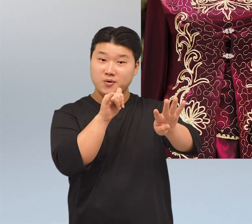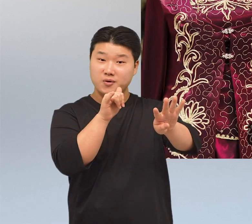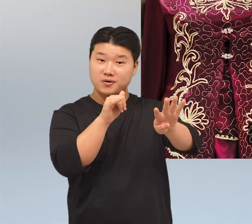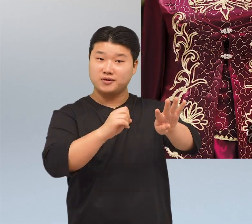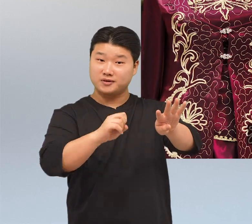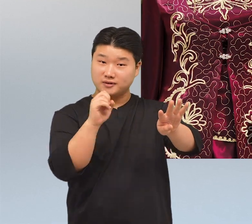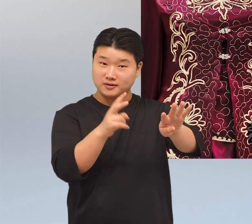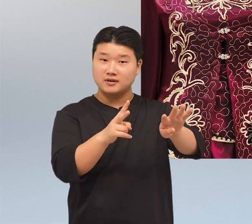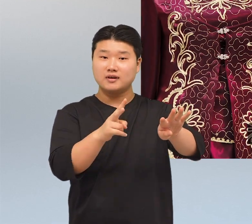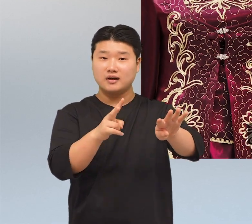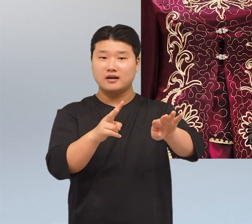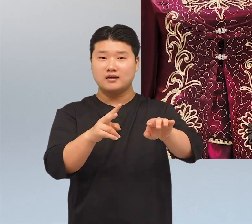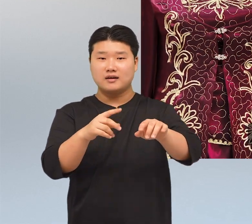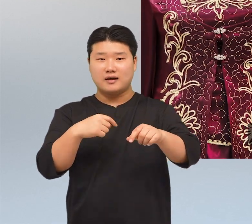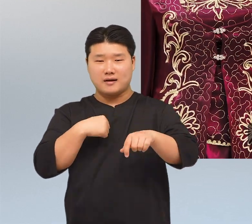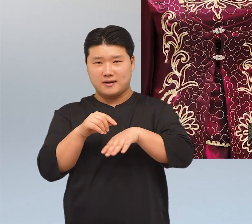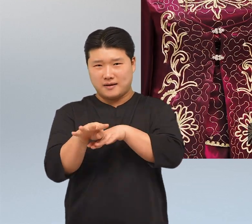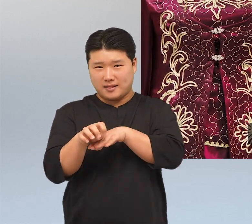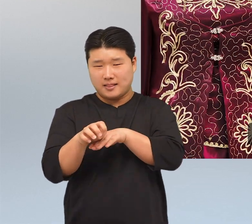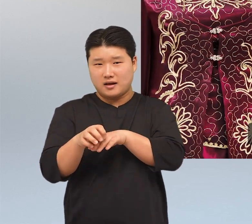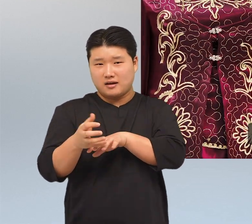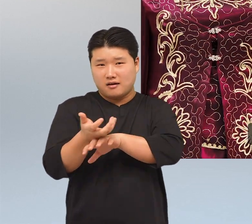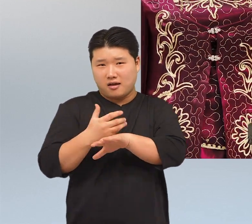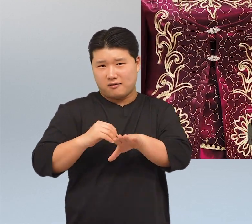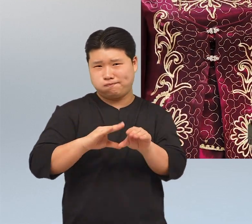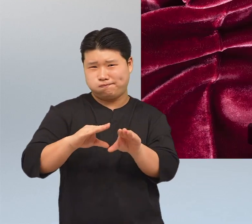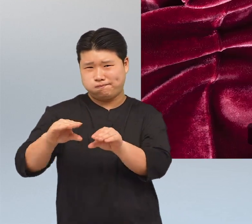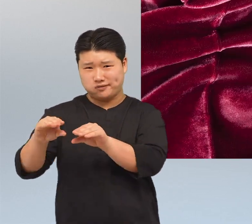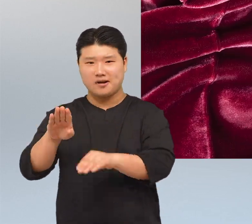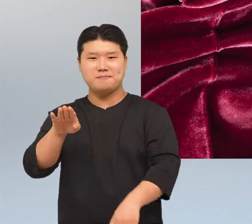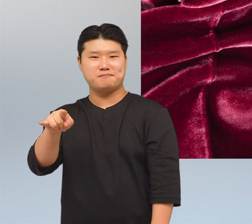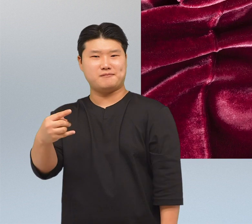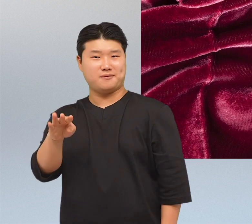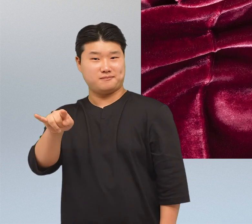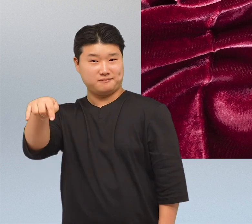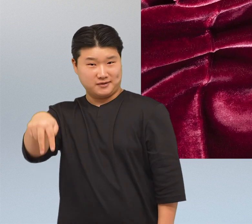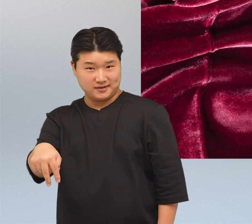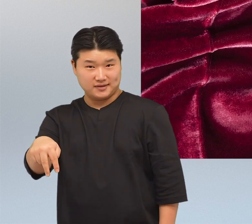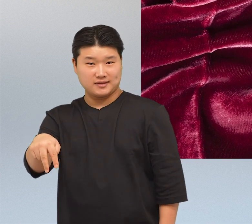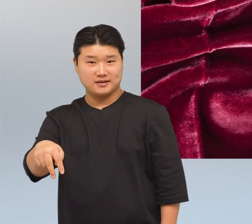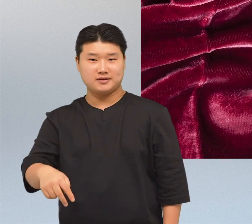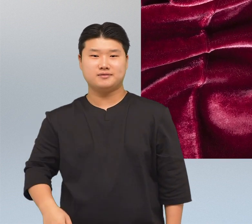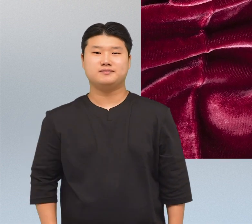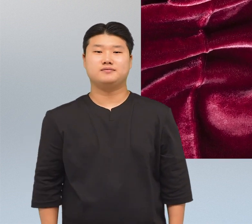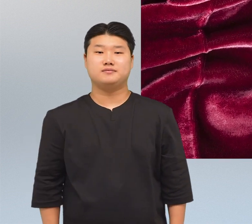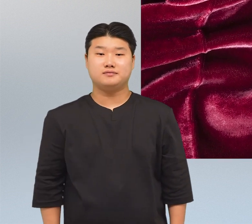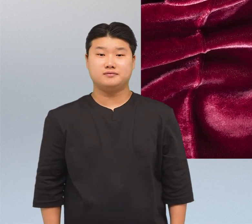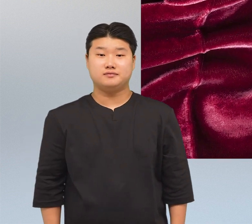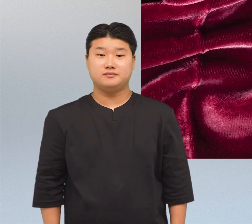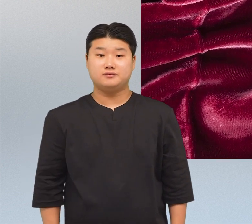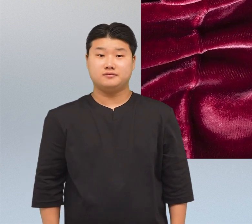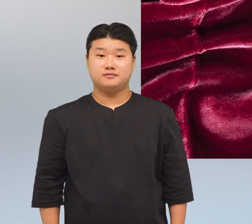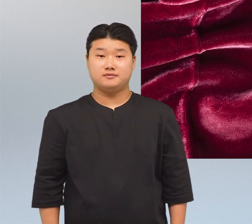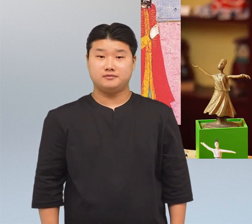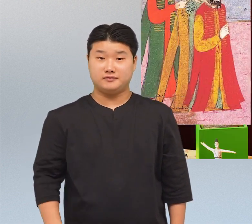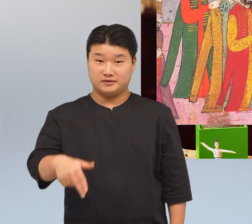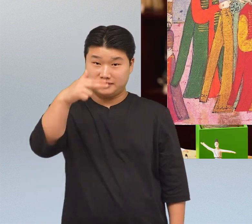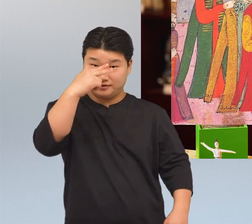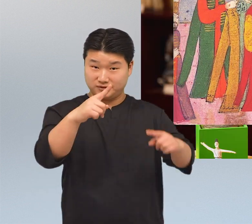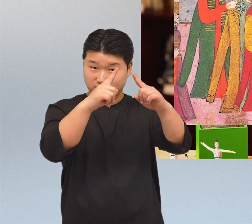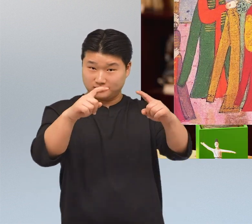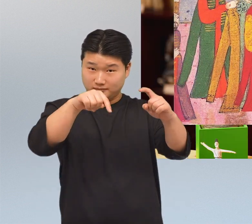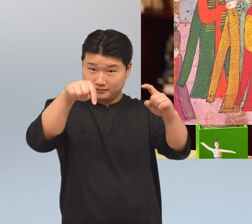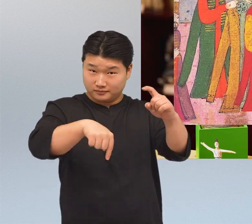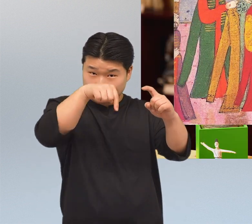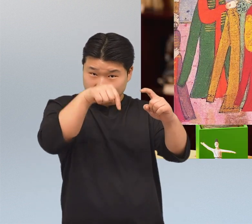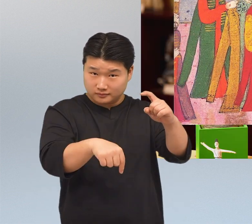브로케이드, 짧고 부드러운 털이 표면에 드러나게 만드는 벨벳 직물 기법이 발달했습니다.